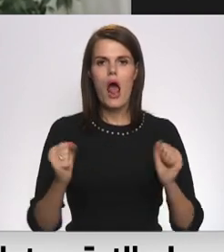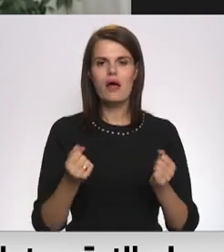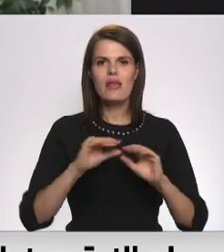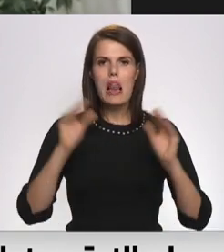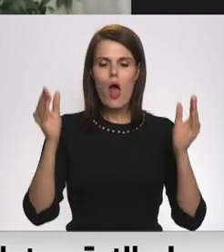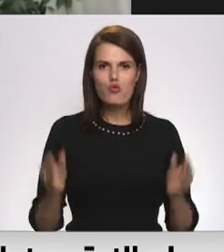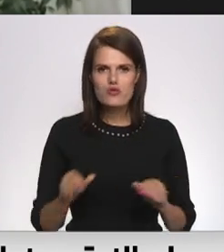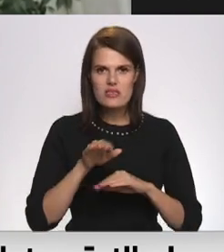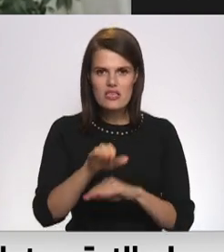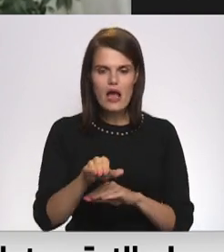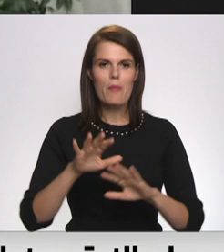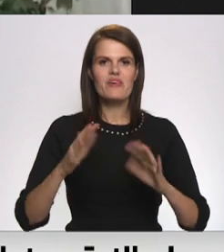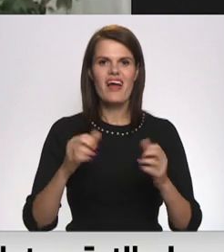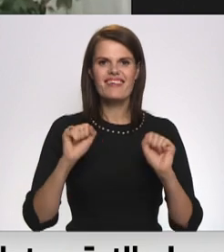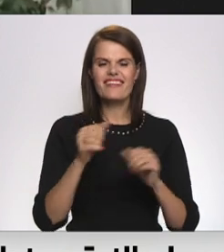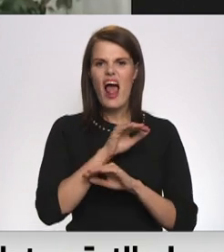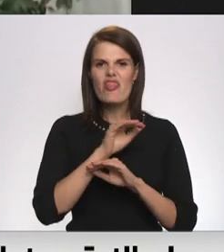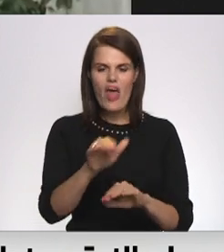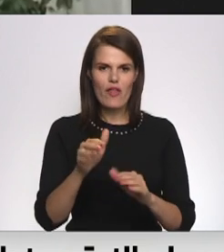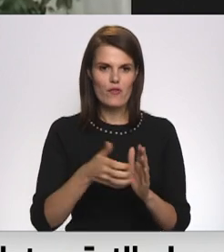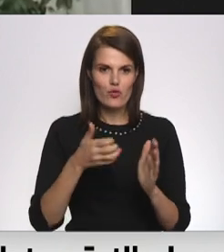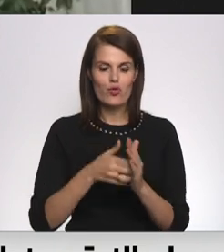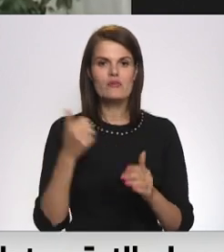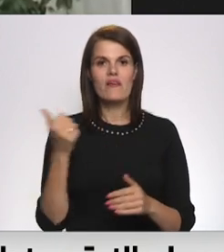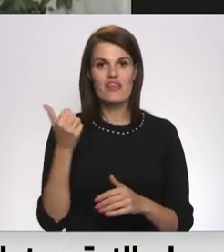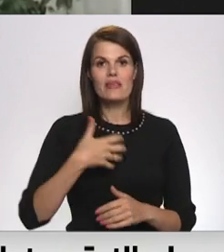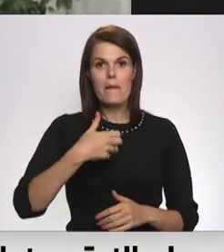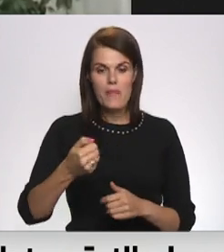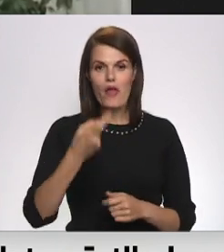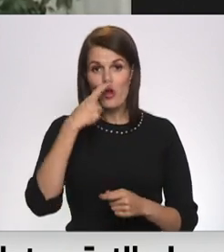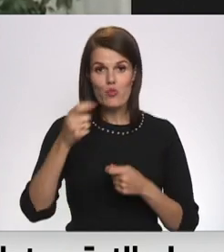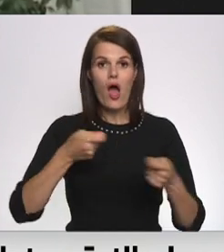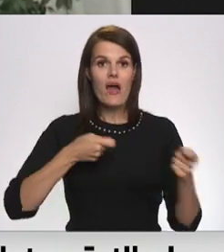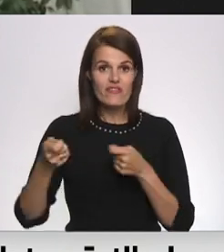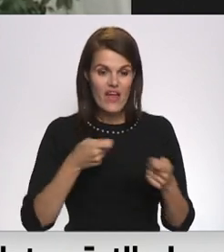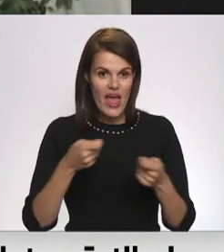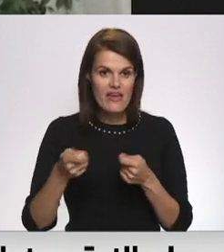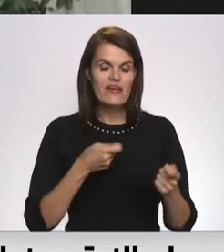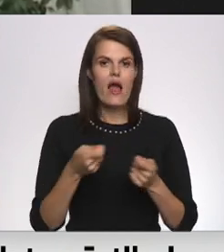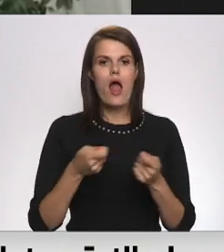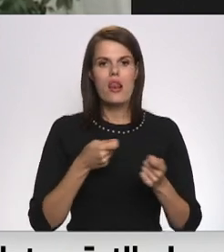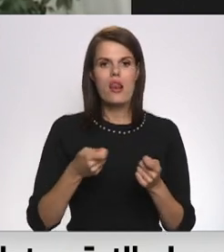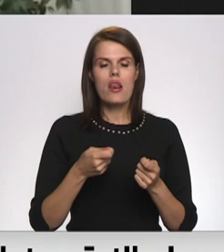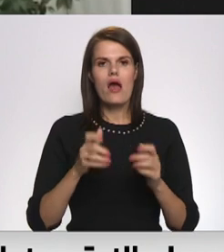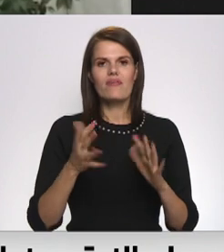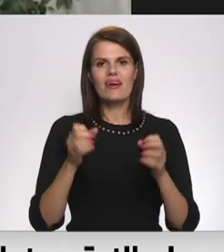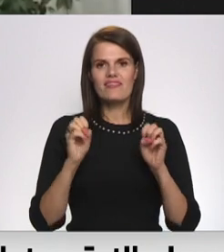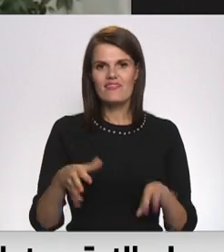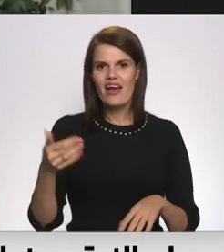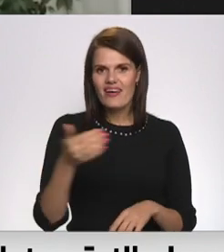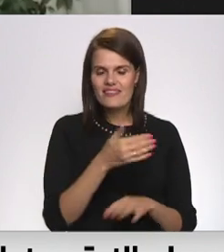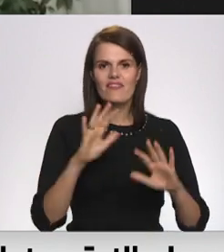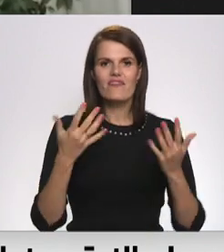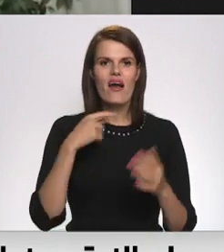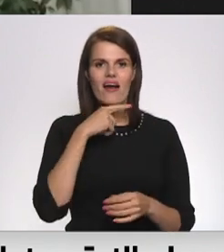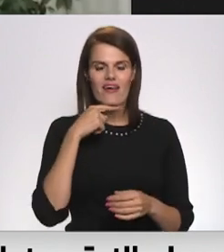leduskapu, atdzesētai pārtikai vai saldētavu, kur, piemēram, viņi paņemtu no mūsu veikaliem to pašu vai nu svaigās zivis vai